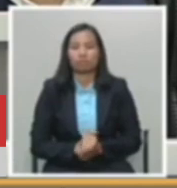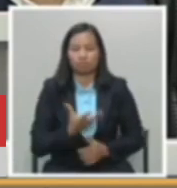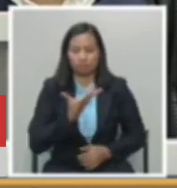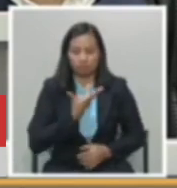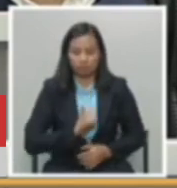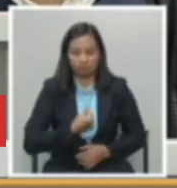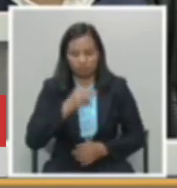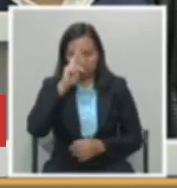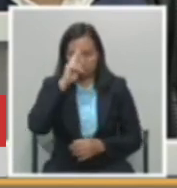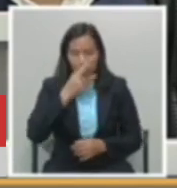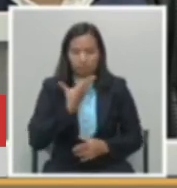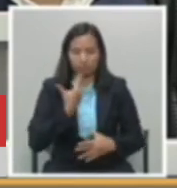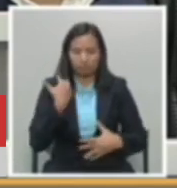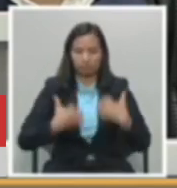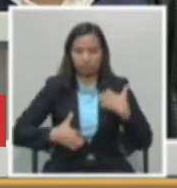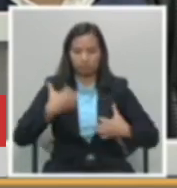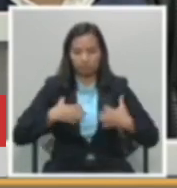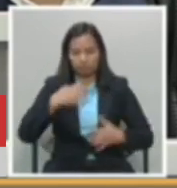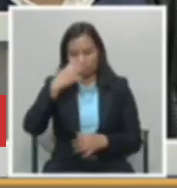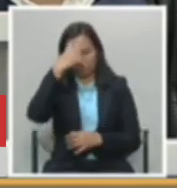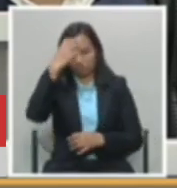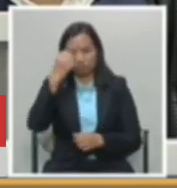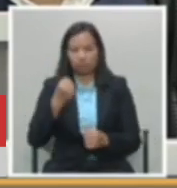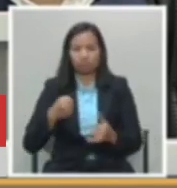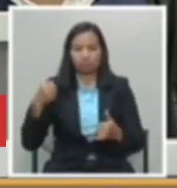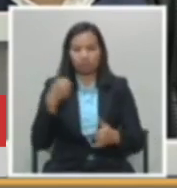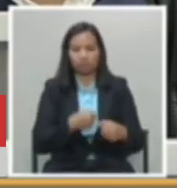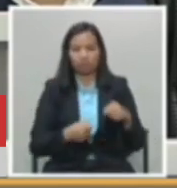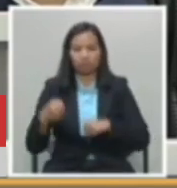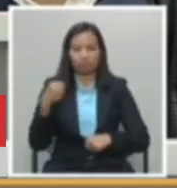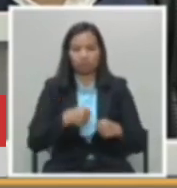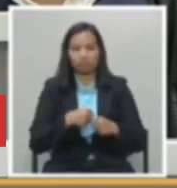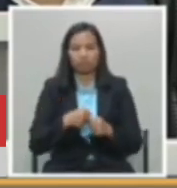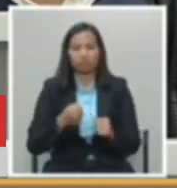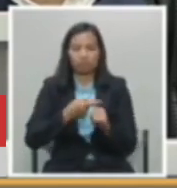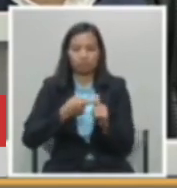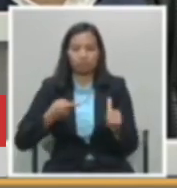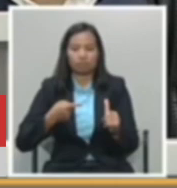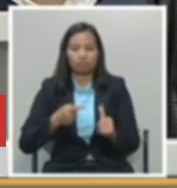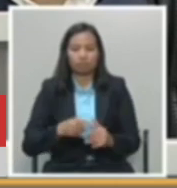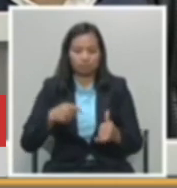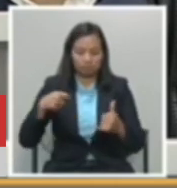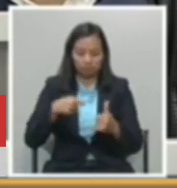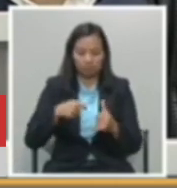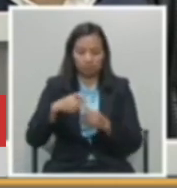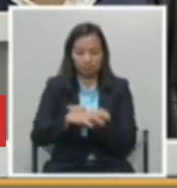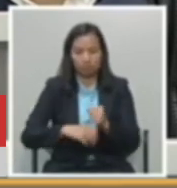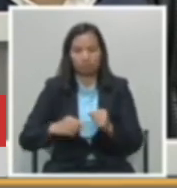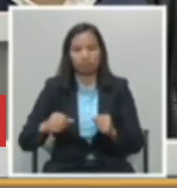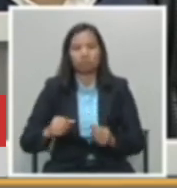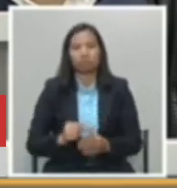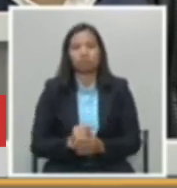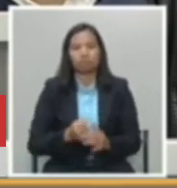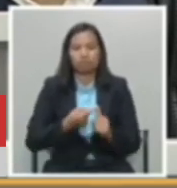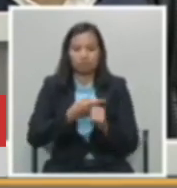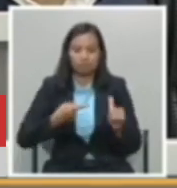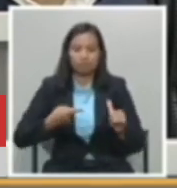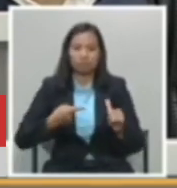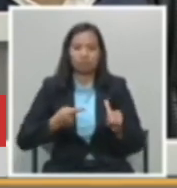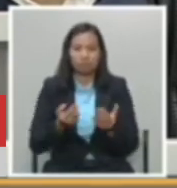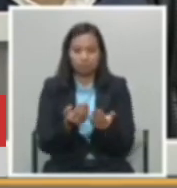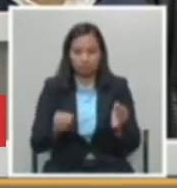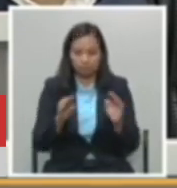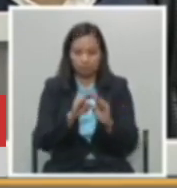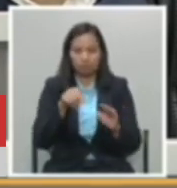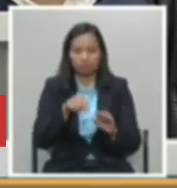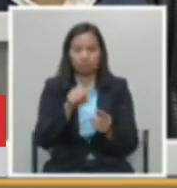มเศร้าหงุดหงิดขี้โมโหทำร้ายกันก่ออาชญากรรมจี้ปล้นลักขโมยฆ่าตัวตายยกครัวอันนี้จะ